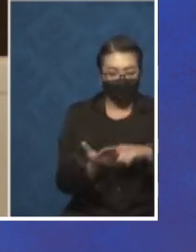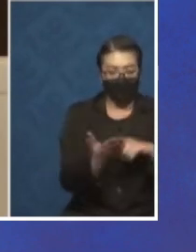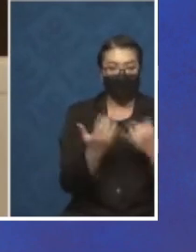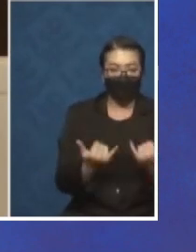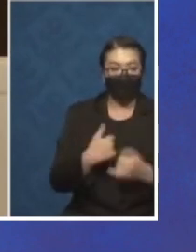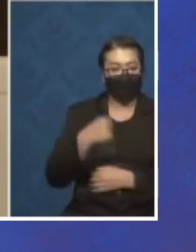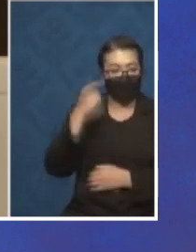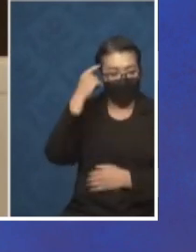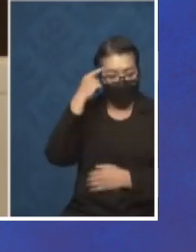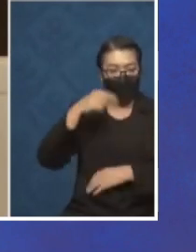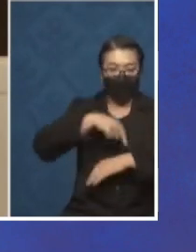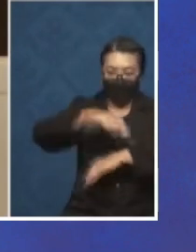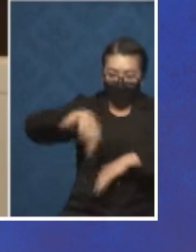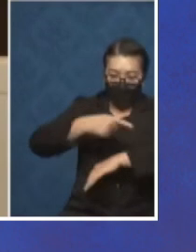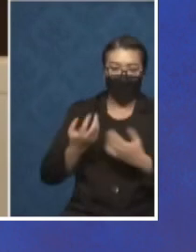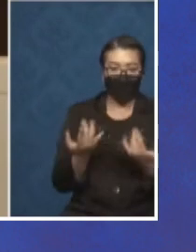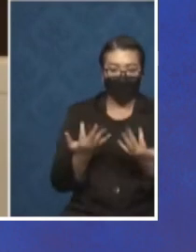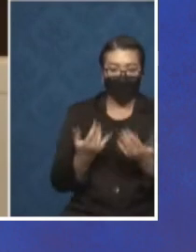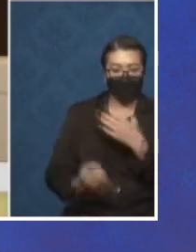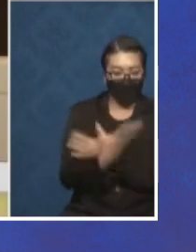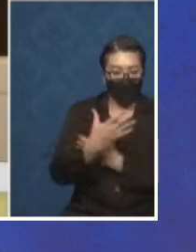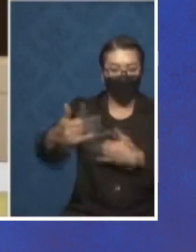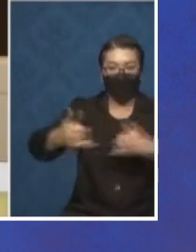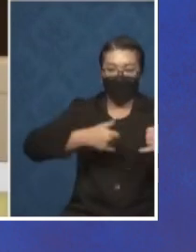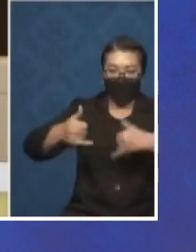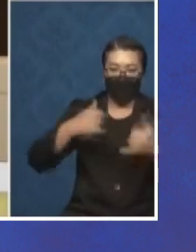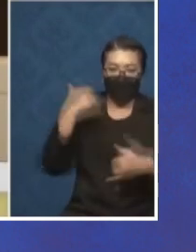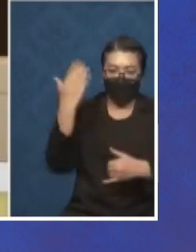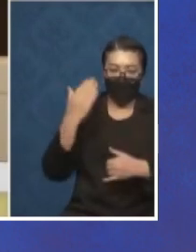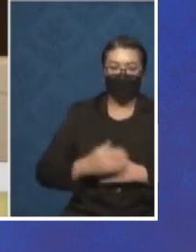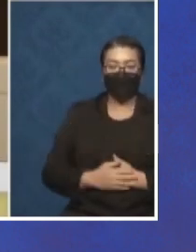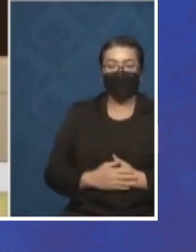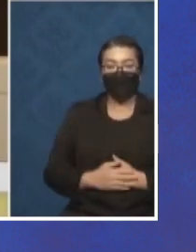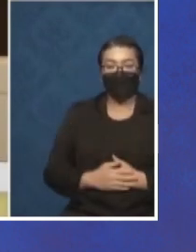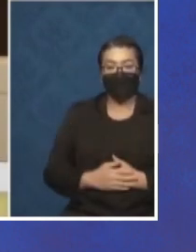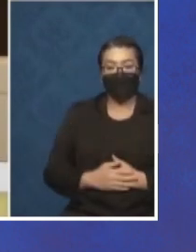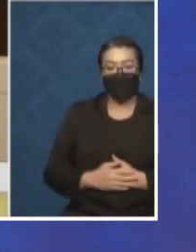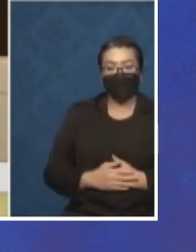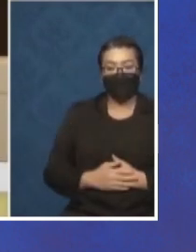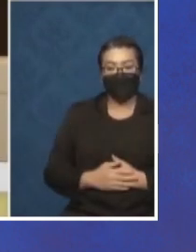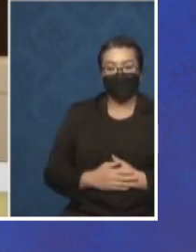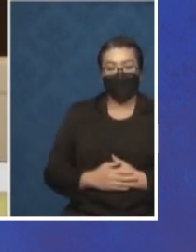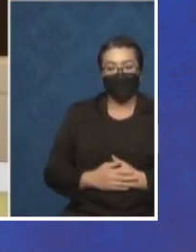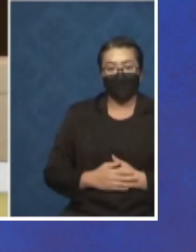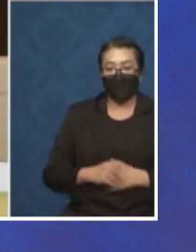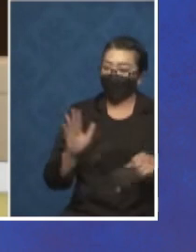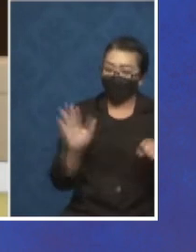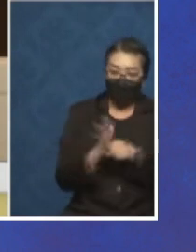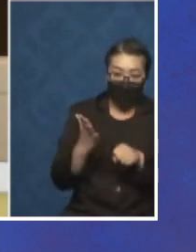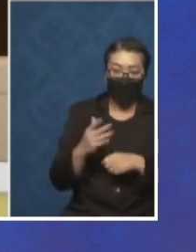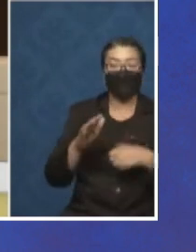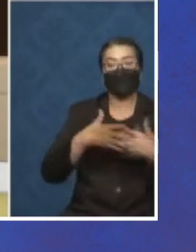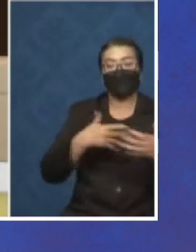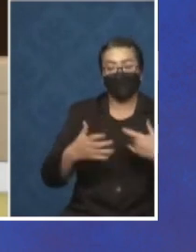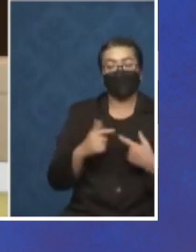ที ่วันแรกนะ วันแรก ที่ผ่านมา ไม่ต้องไปดูพรรคเล็กครับเอาดูพรรคใหญ่ๆเนี่ยแสดงว่ามันมีปัญหาอะไร